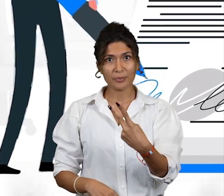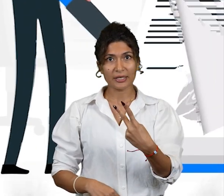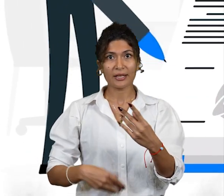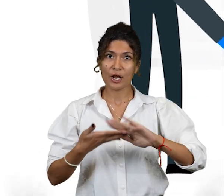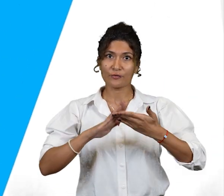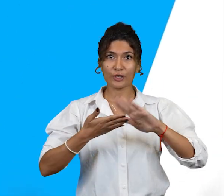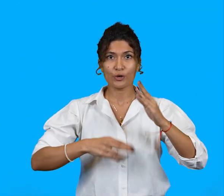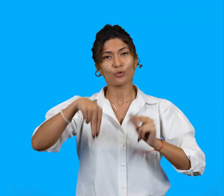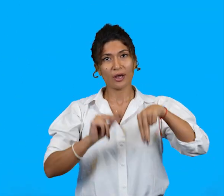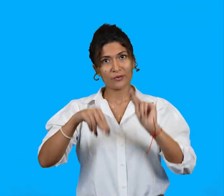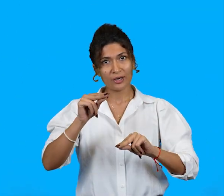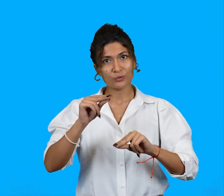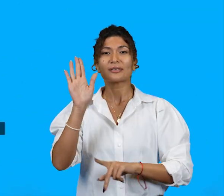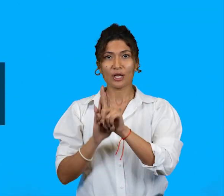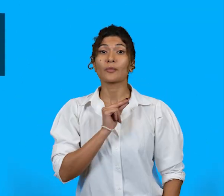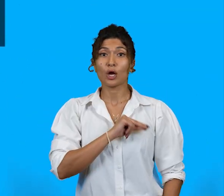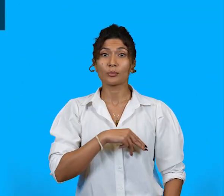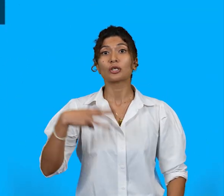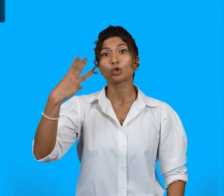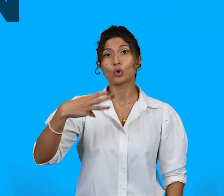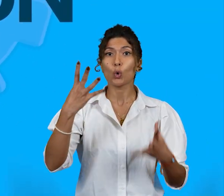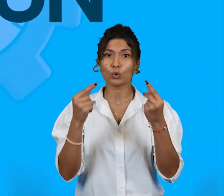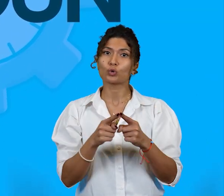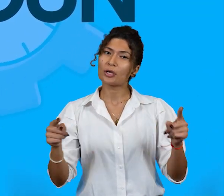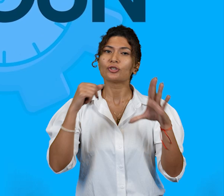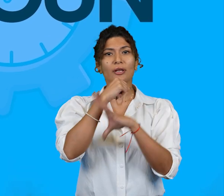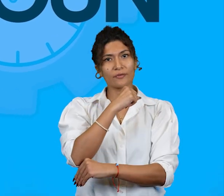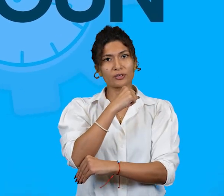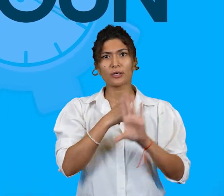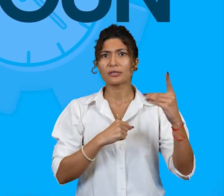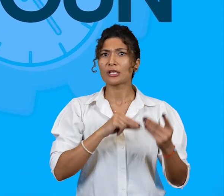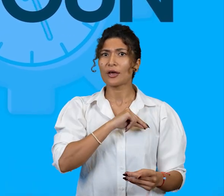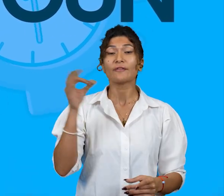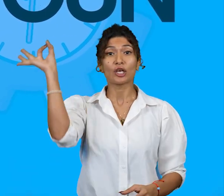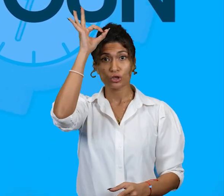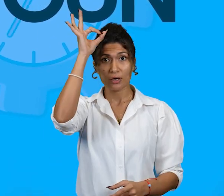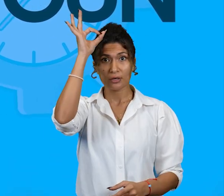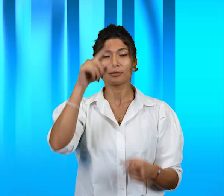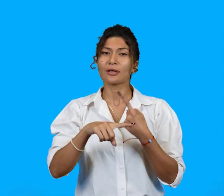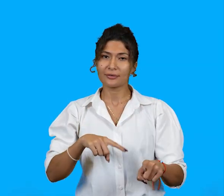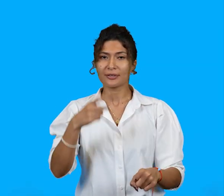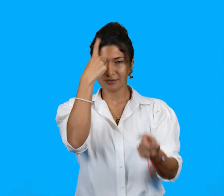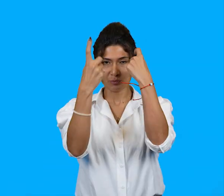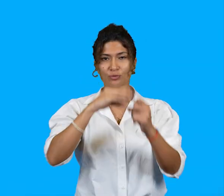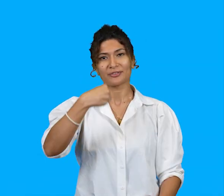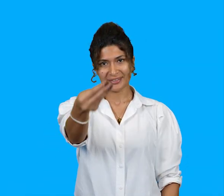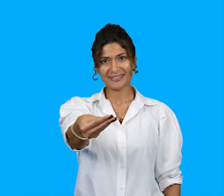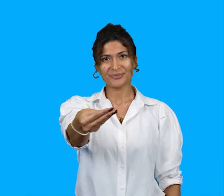keçirilir. Proses ən geci 30 günə tamamlanır və gedişat barədə avtomatik məlumat verilir.